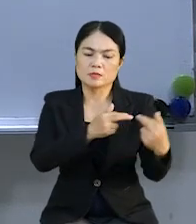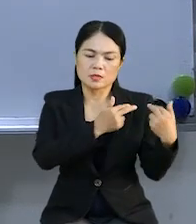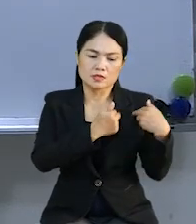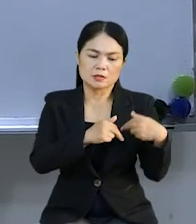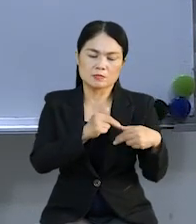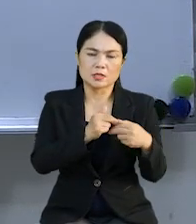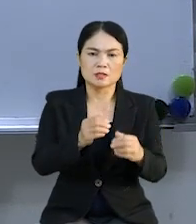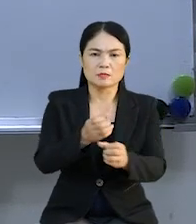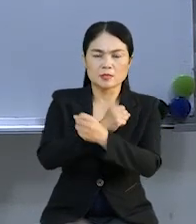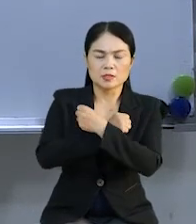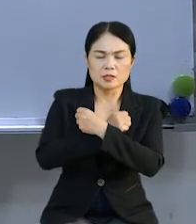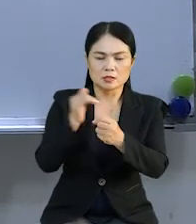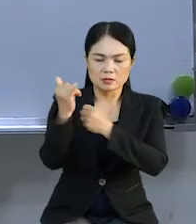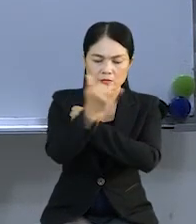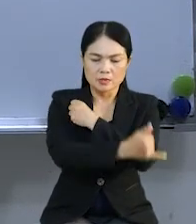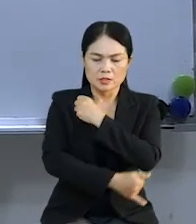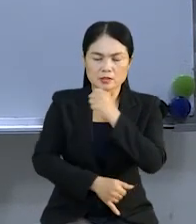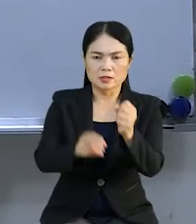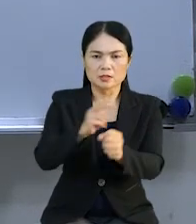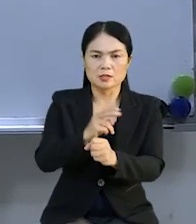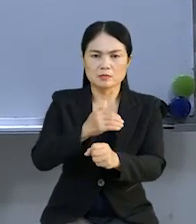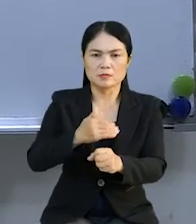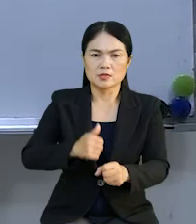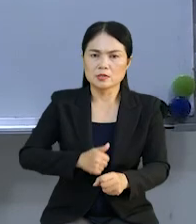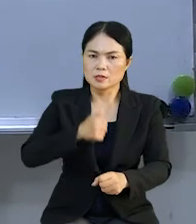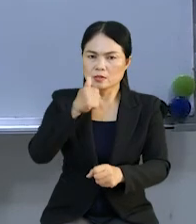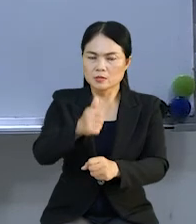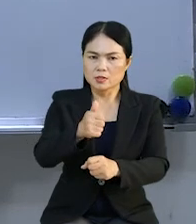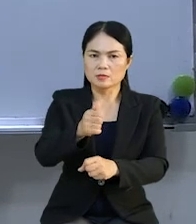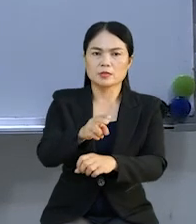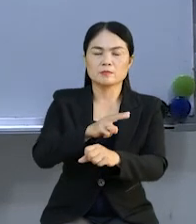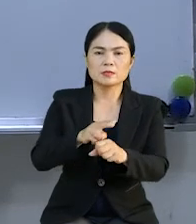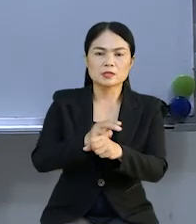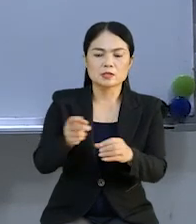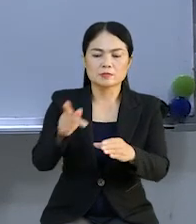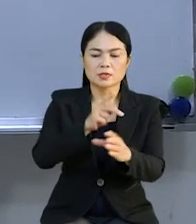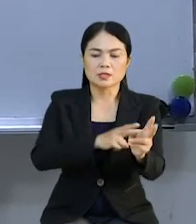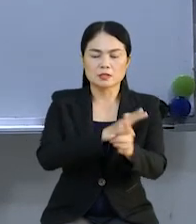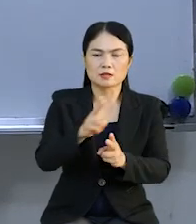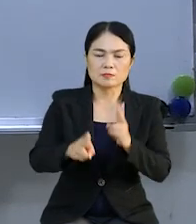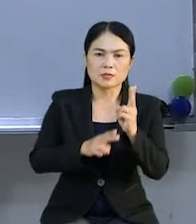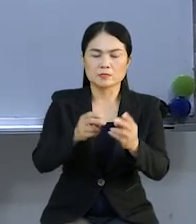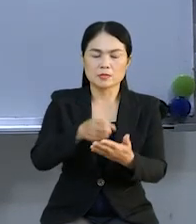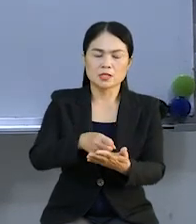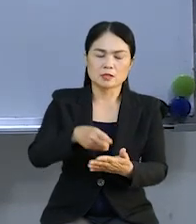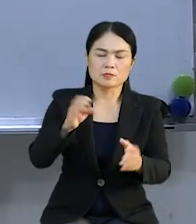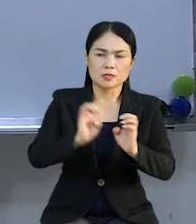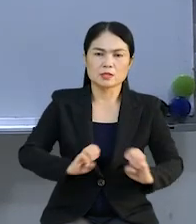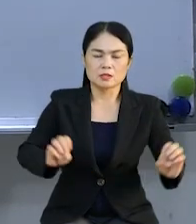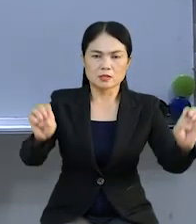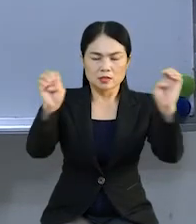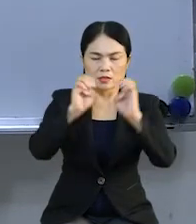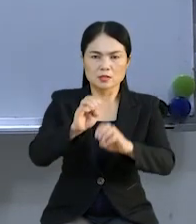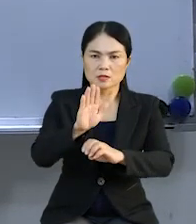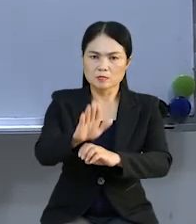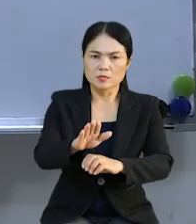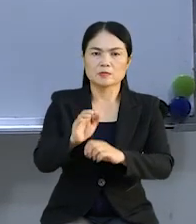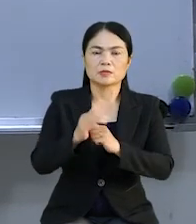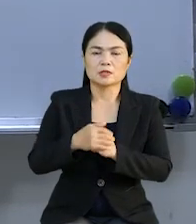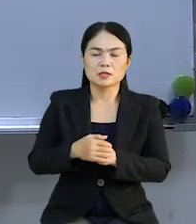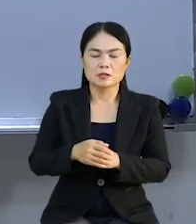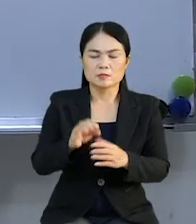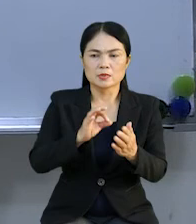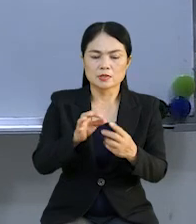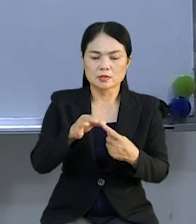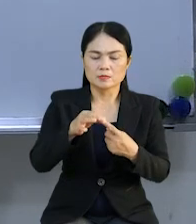ดนะสระลายประเทศจีดเมียนโมตนาเพียบจำปูจีดโจรวมไทยและซาสัมบัติทอมาจีดระบอกประเทศขลุ่นน